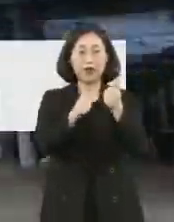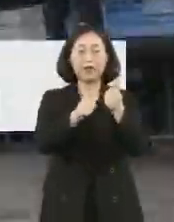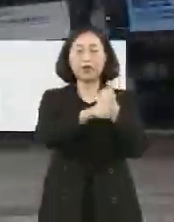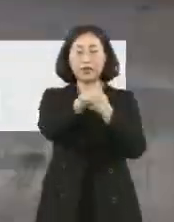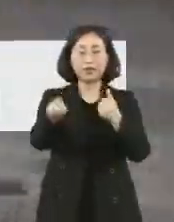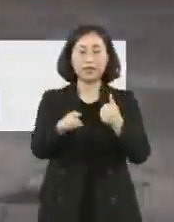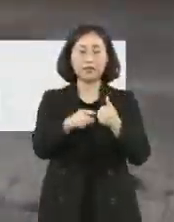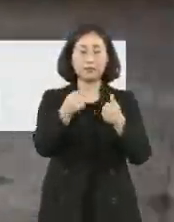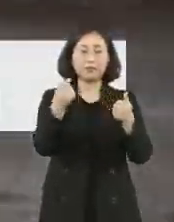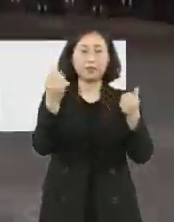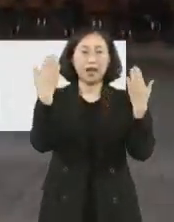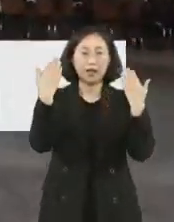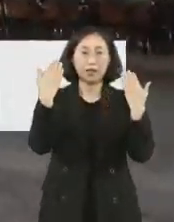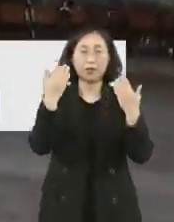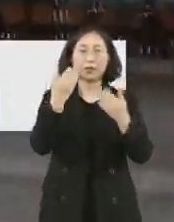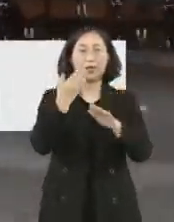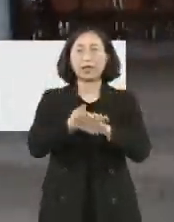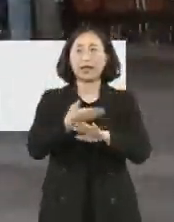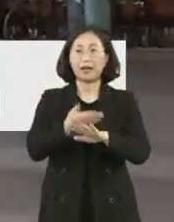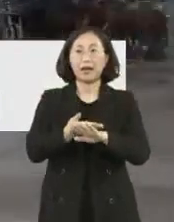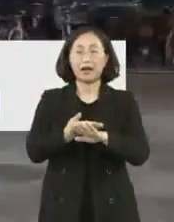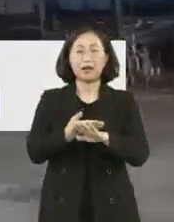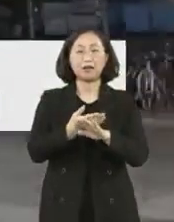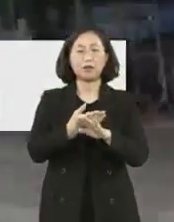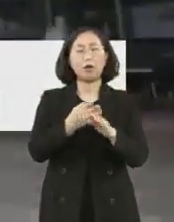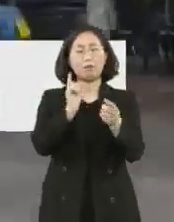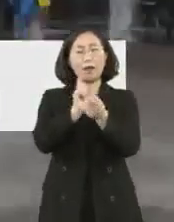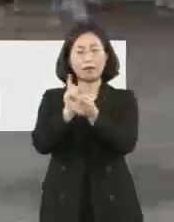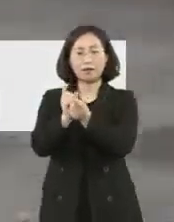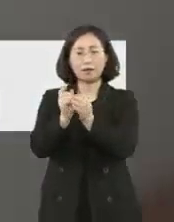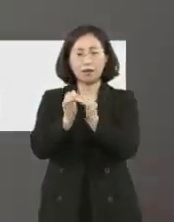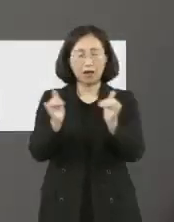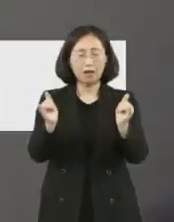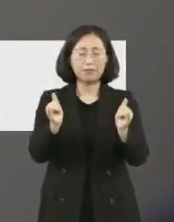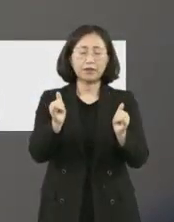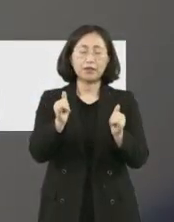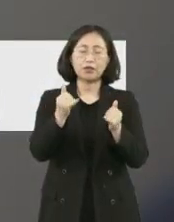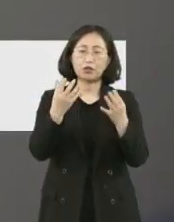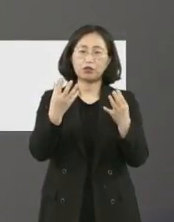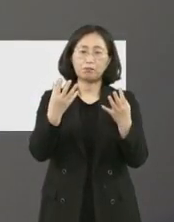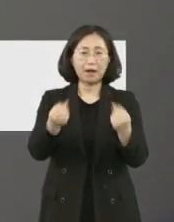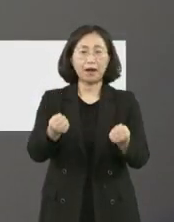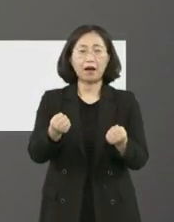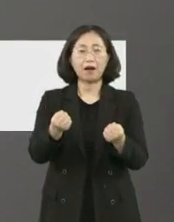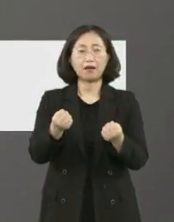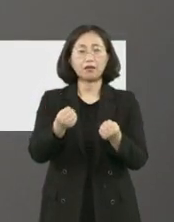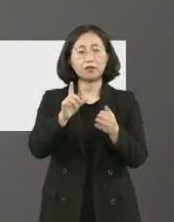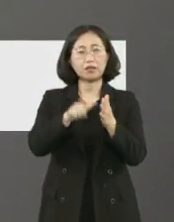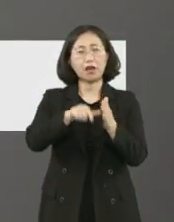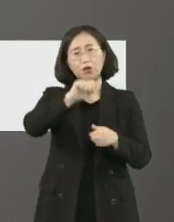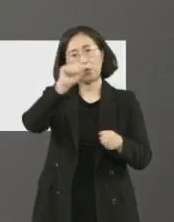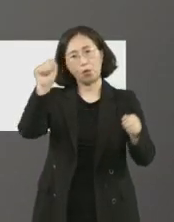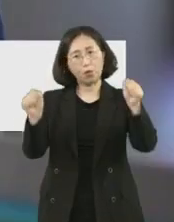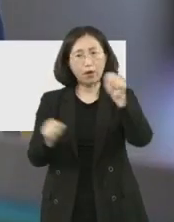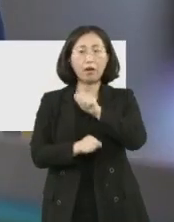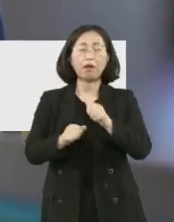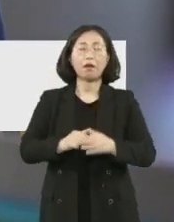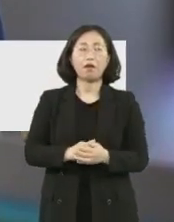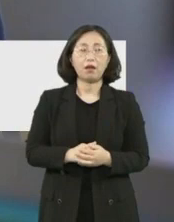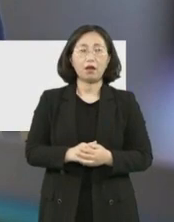중인데 조사 범위가 상당히 넓어져서 시간이 오래 걸릴 듯 싶은데 그게 좀 걱정이 되는 것 같아요.